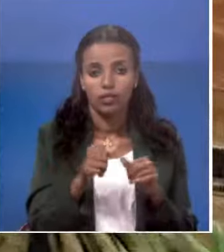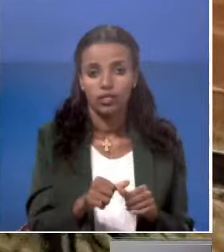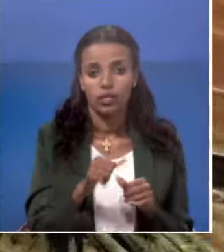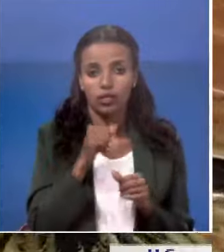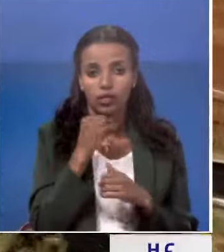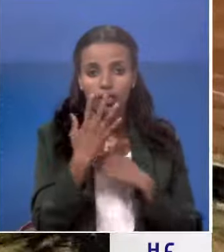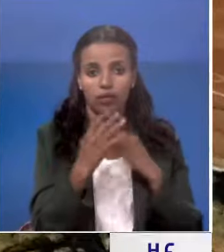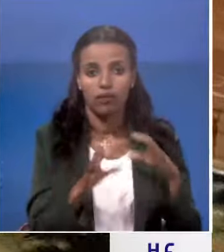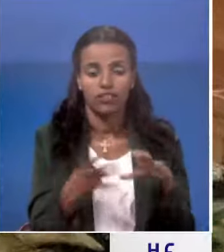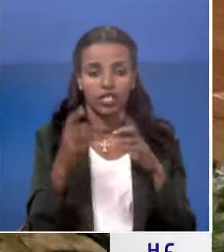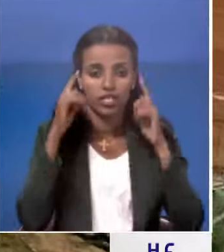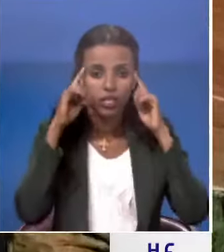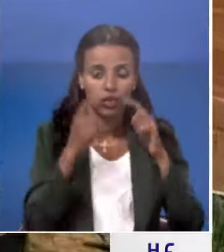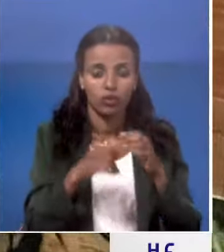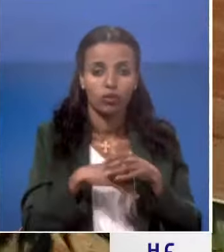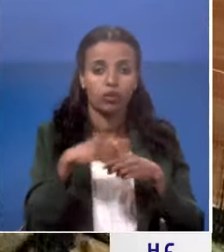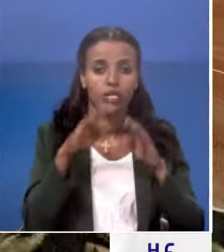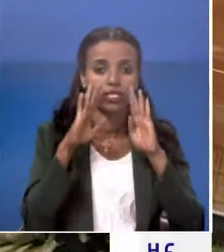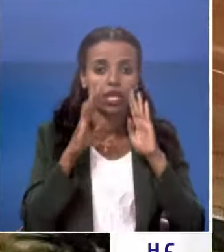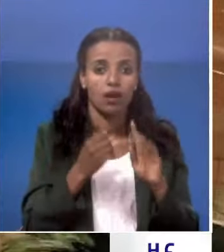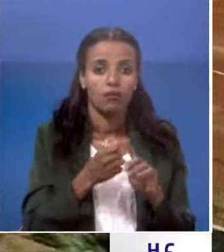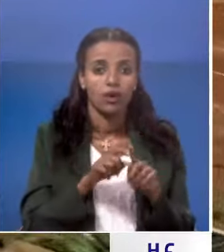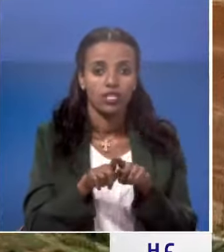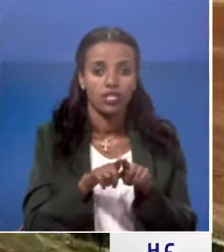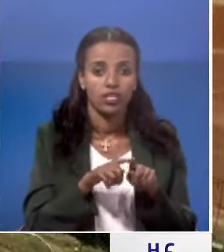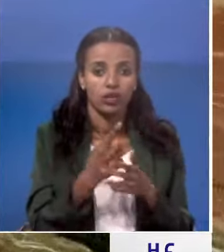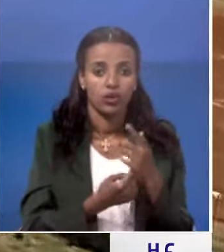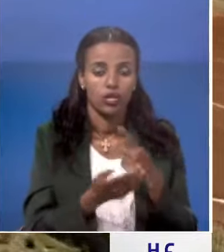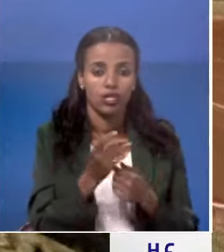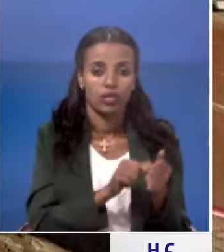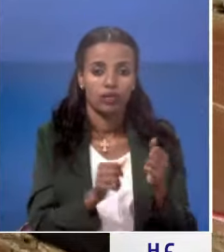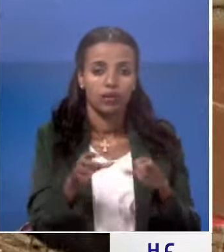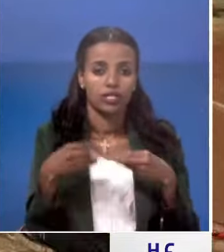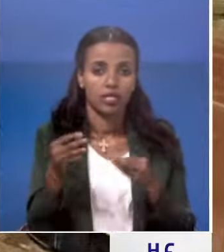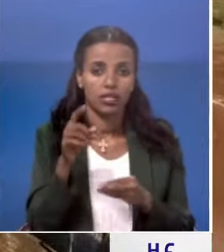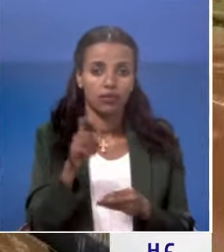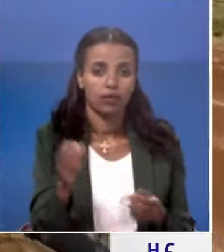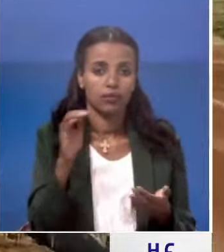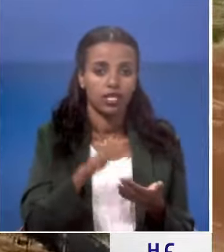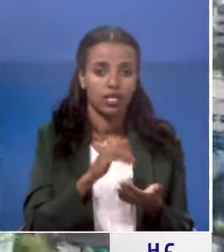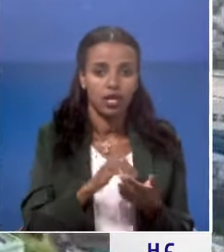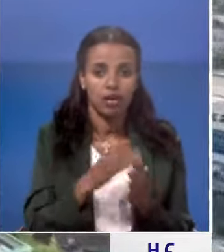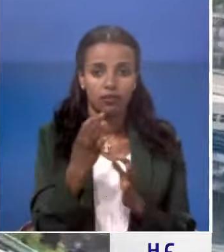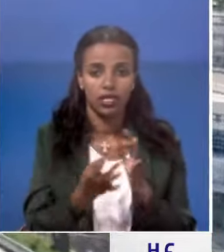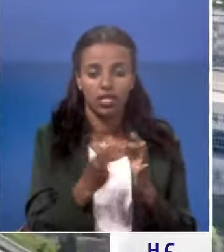ከደም አፋሳሽ ቀውስ በመውጣት ለሰላማዊ ድርድርና ውይይት ቅድሚያ መስጠት እንደሚገባም በተደጋጋሚ እየተገለጸ ይገኛል።